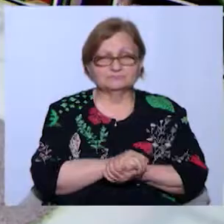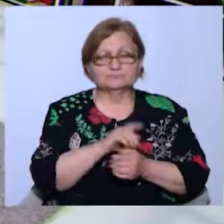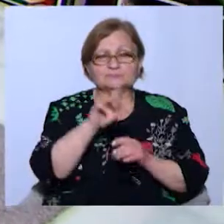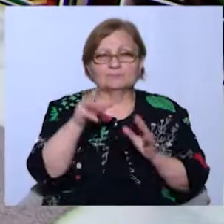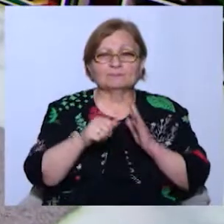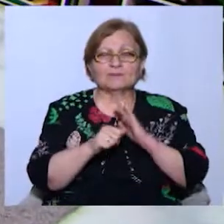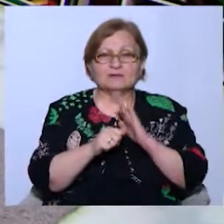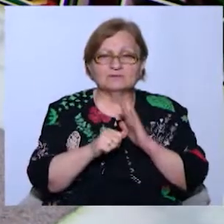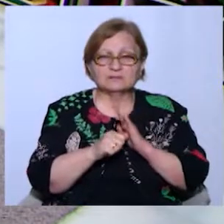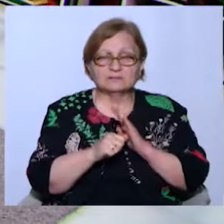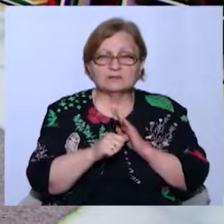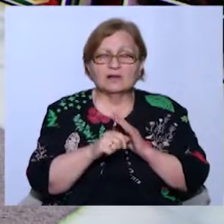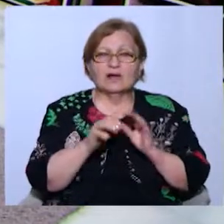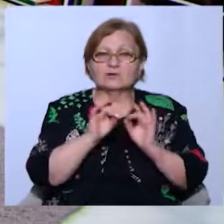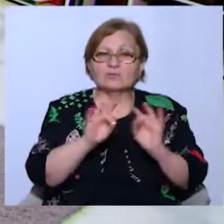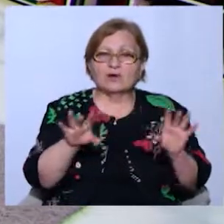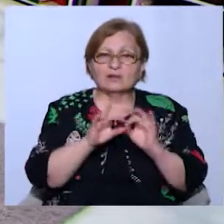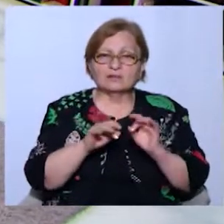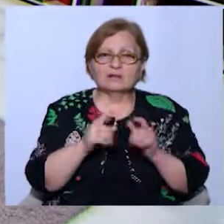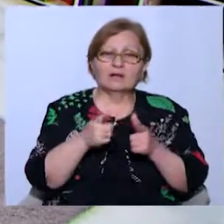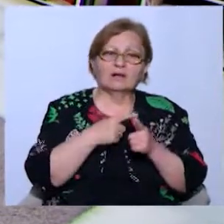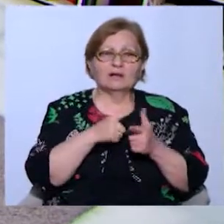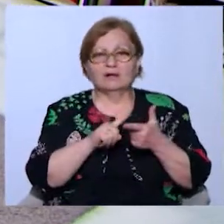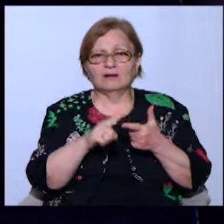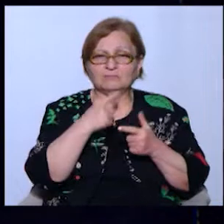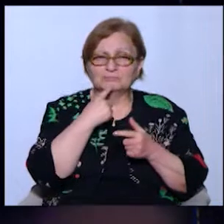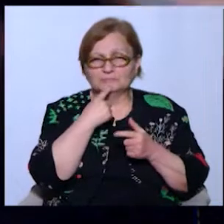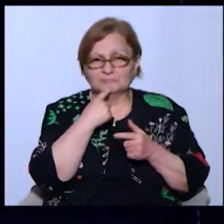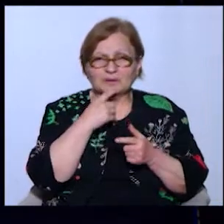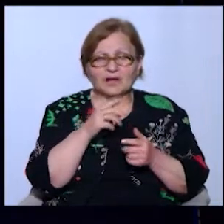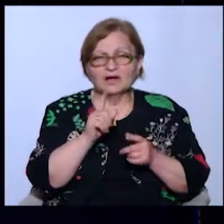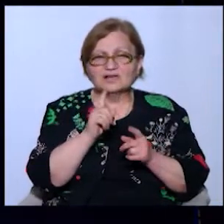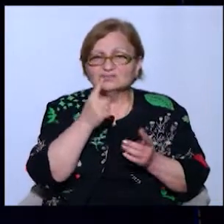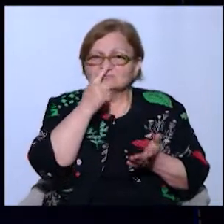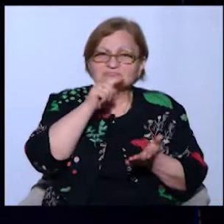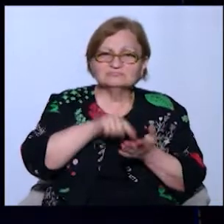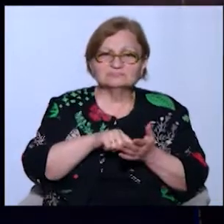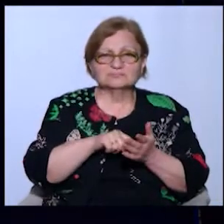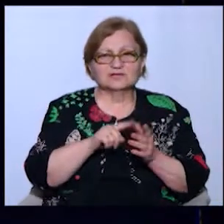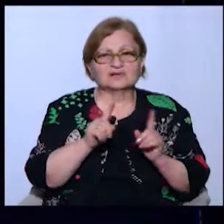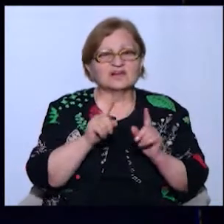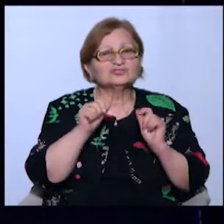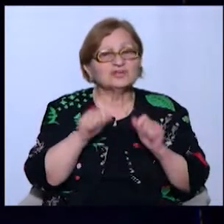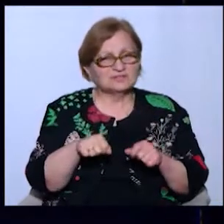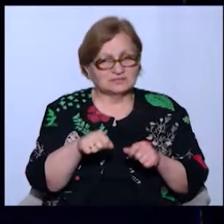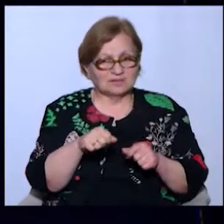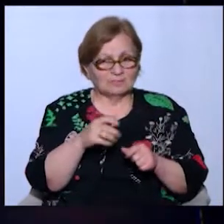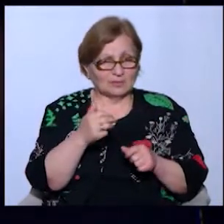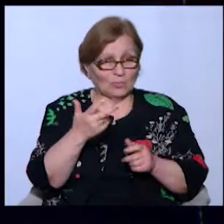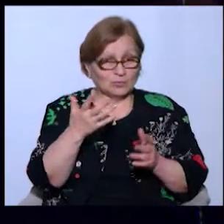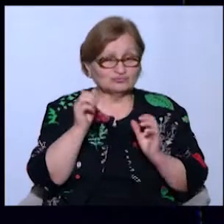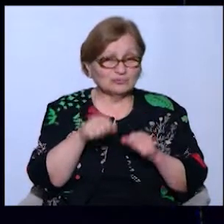გვეხმარება განმარტოთ ალბათობა. ალბათობა არის ხელსაყრელი შედეგების ოდენობა, გაყოფილი ყველა შესაძლო შედეგების